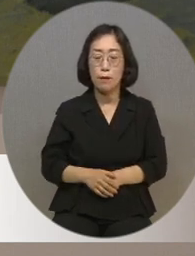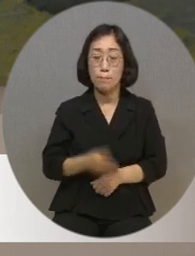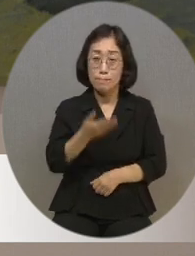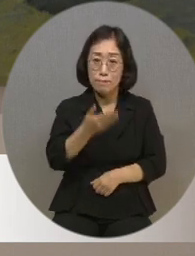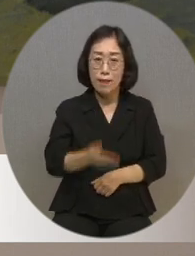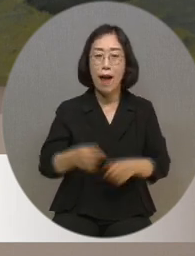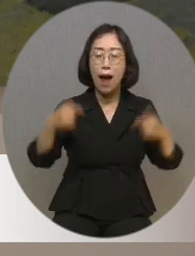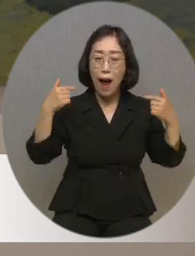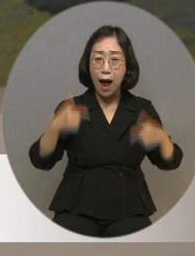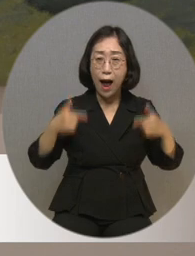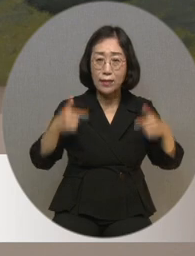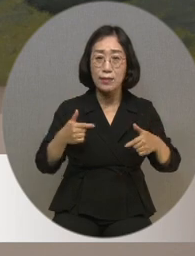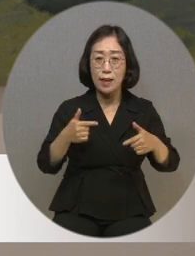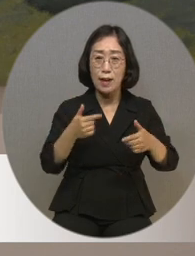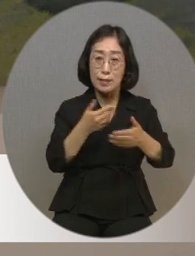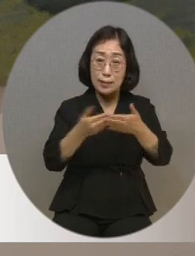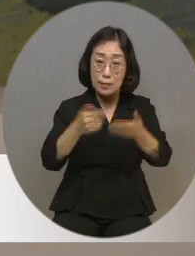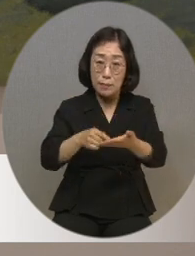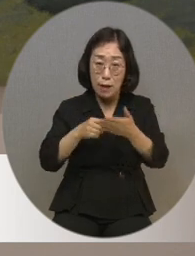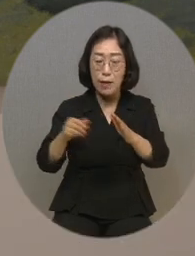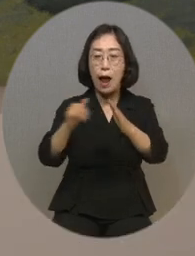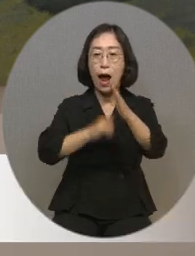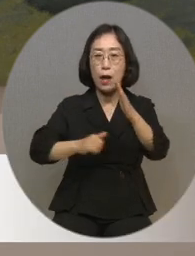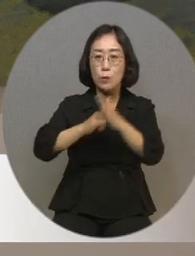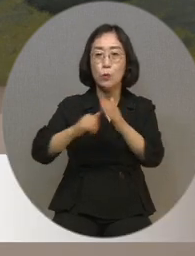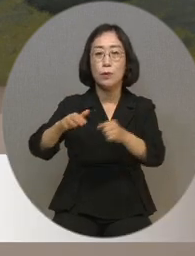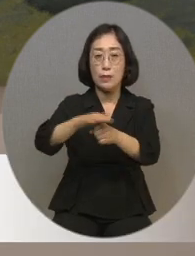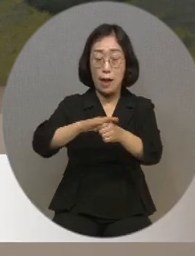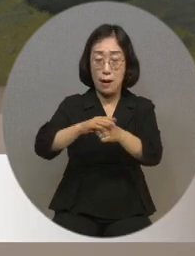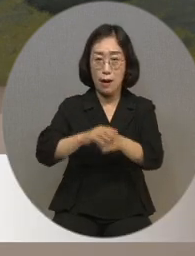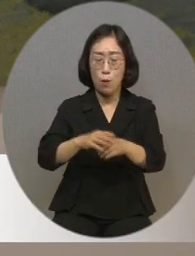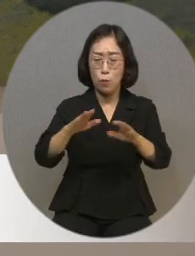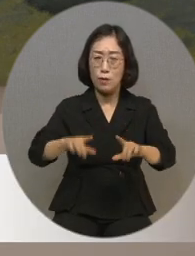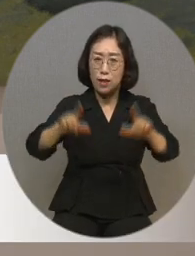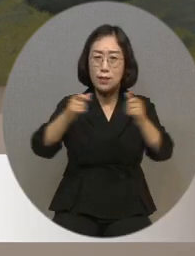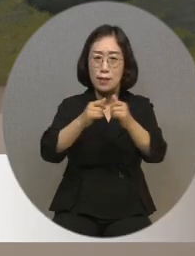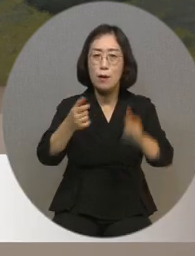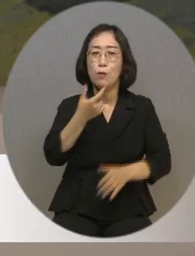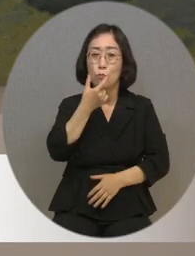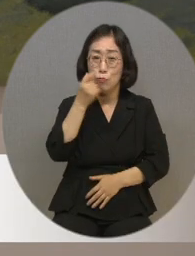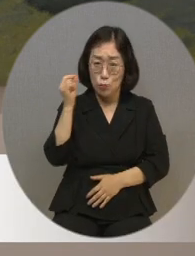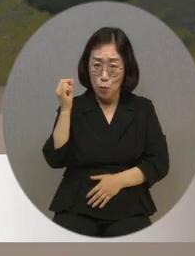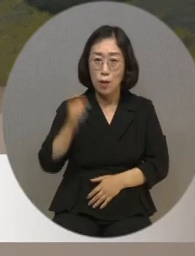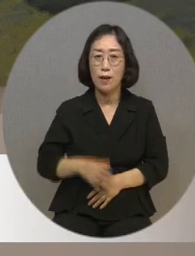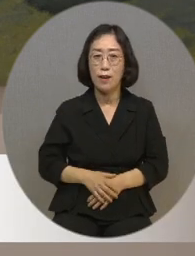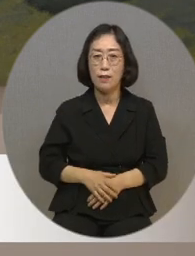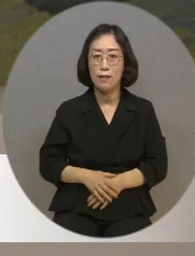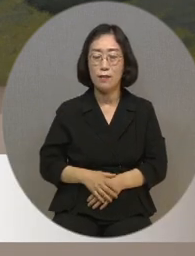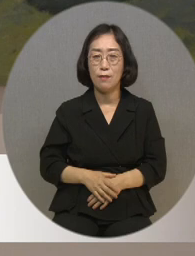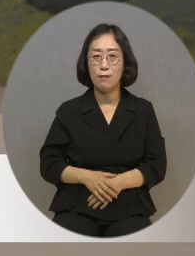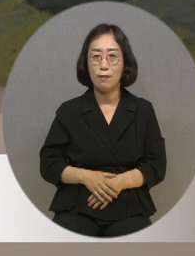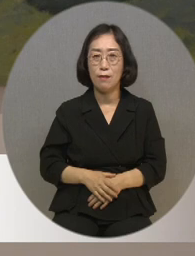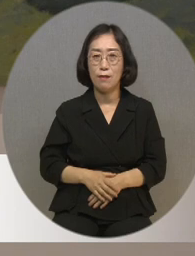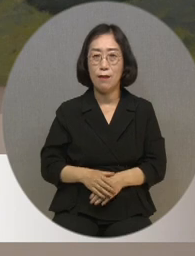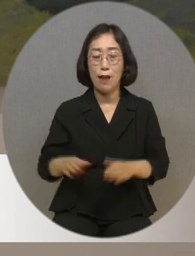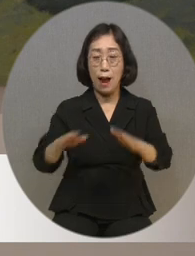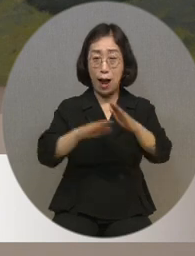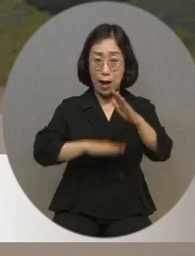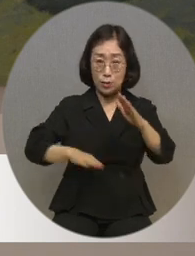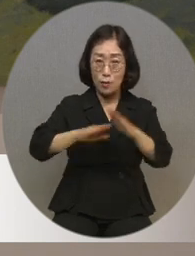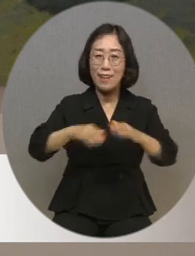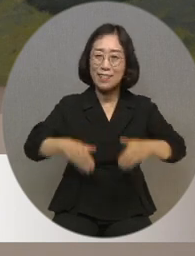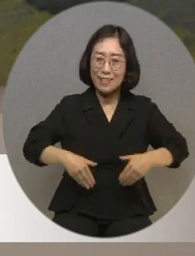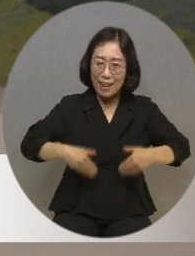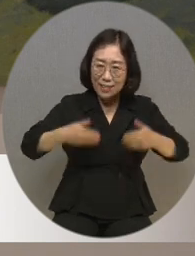선생님이 늘 전하고 싶어 했던 가족의 사랑 요즘 현대인들한테 좀 부족한 점인 것 같아서 좀